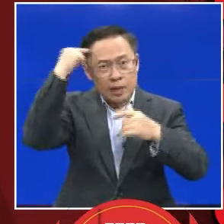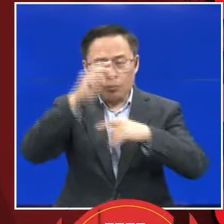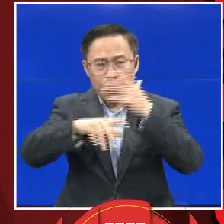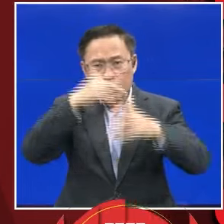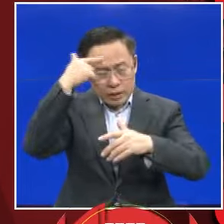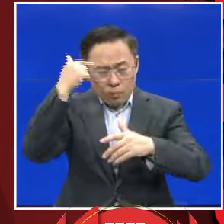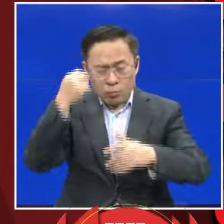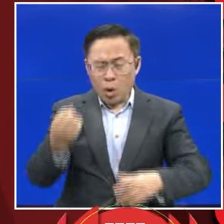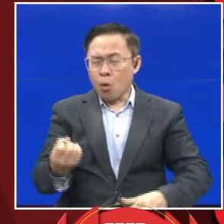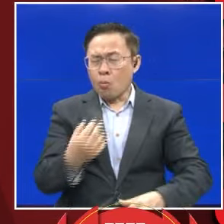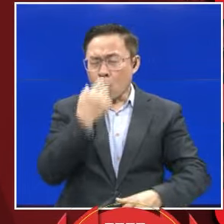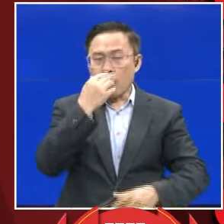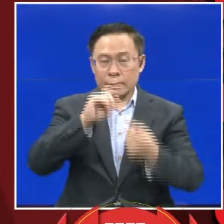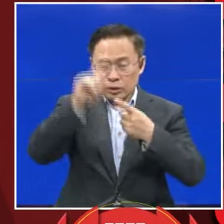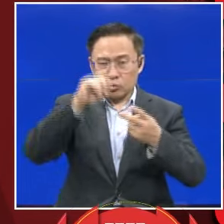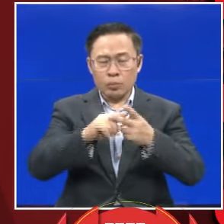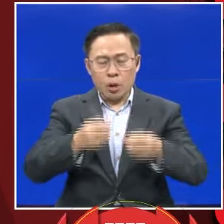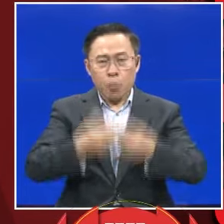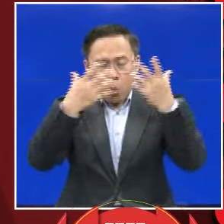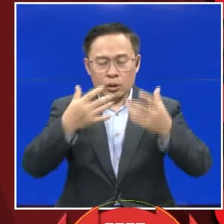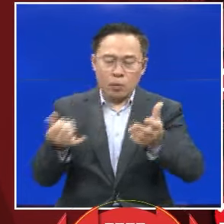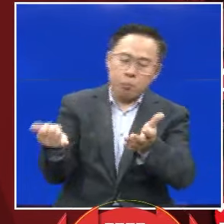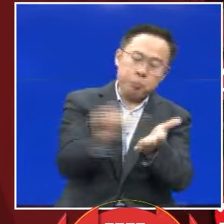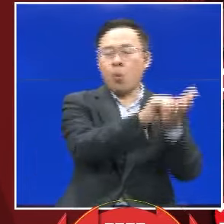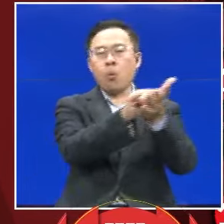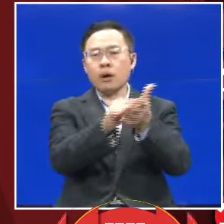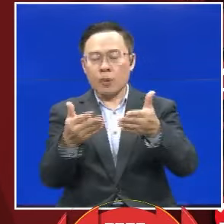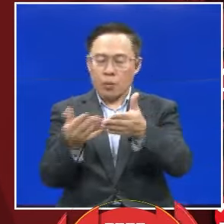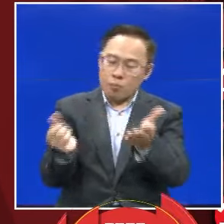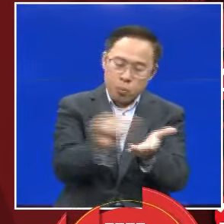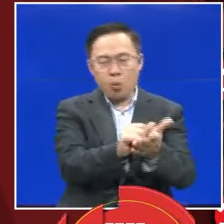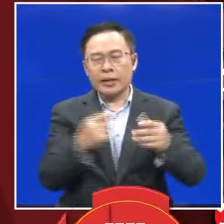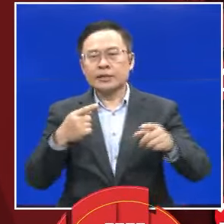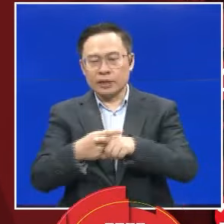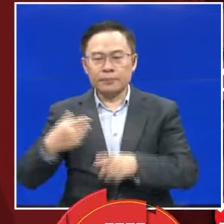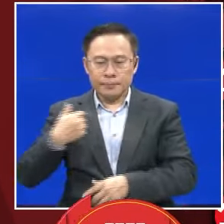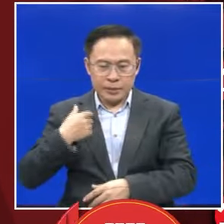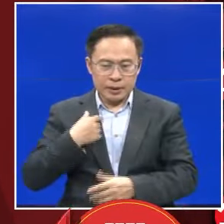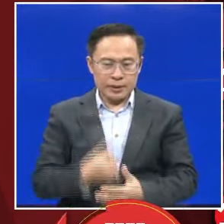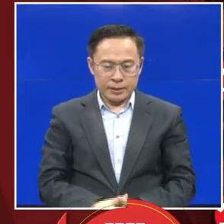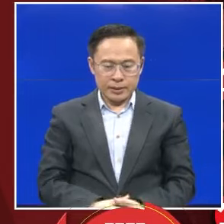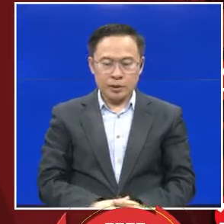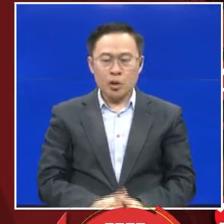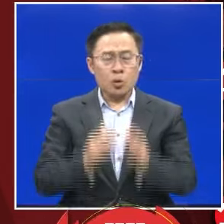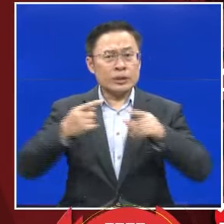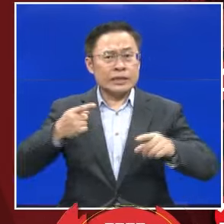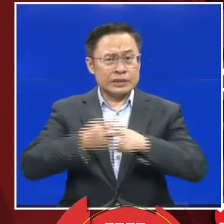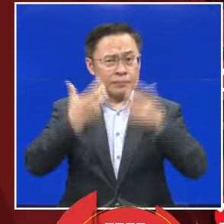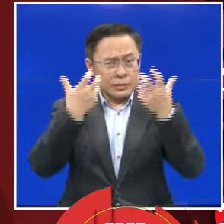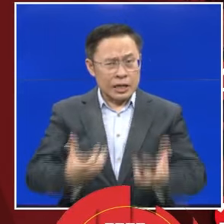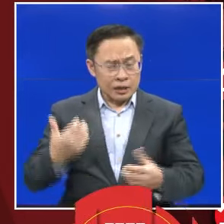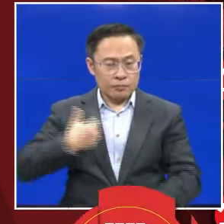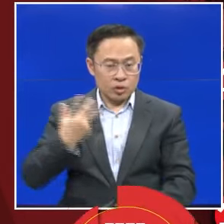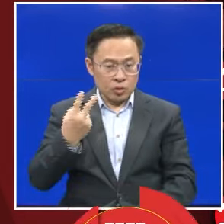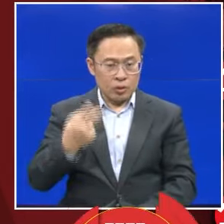บาดเจ็บจากแรงกระแทกนี่เป็นรายชื่อของนายทหารนะคะที่บาดเจ็บจากเหตุการณ์ในครั้งนี้ค่ะหนักๆเนี่ยจะมีอยู่2นายด้วยกันนะคะ